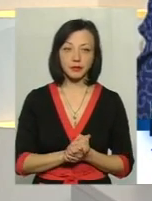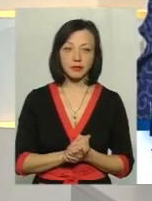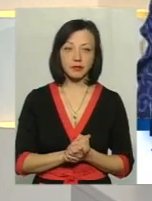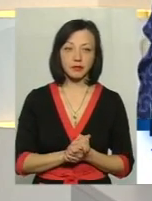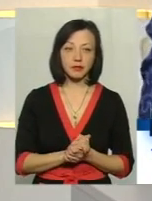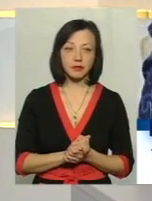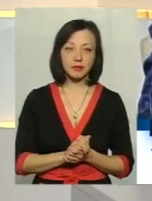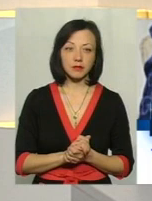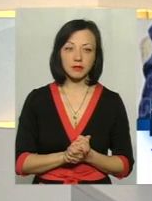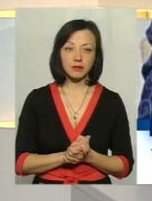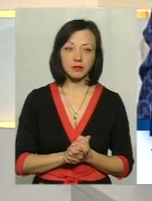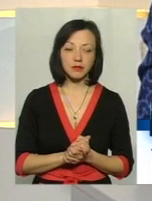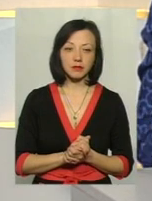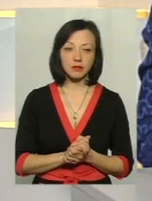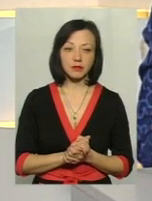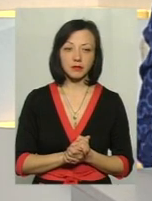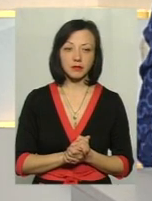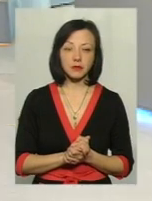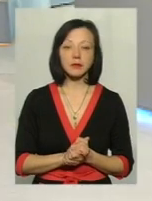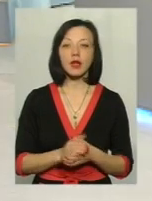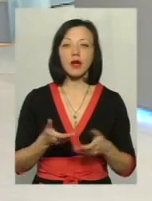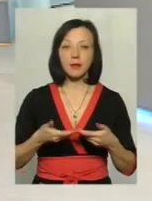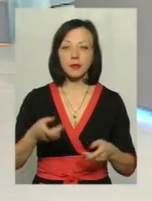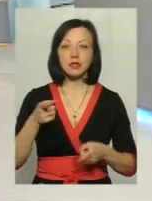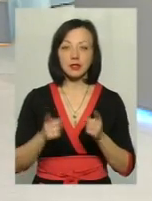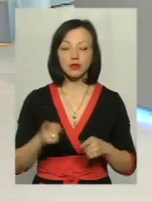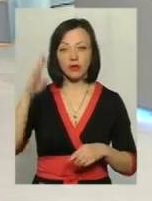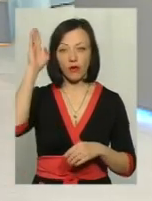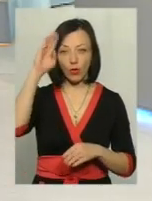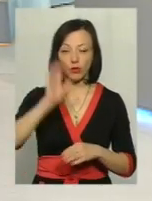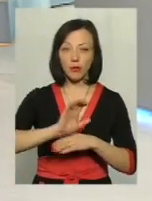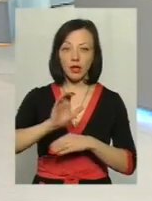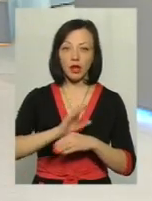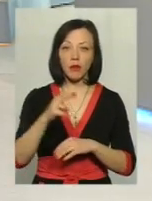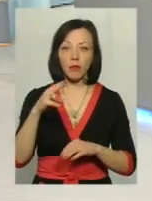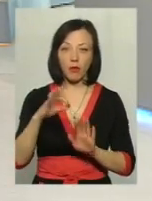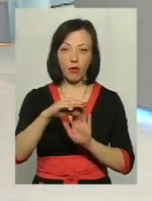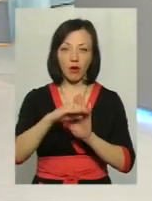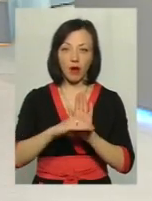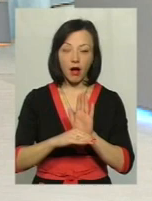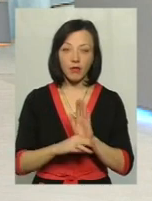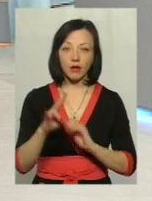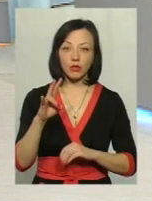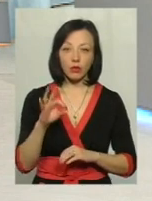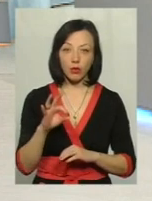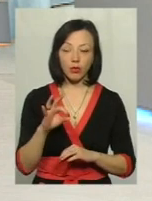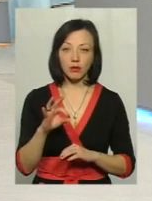Дякую за запитання. Ну, ми дійсно воду подаємо по графіку, але ми приміняємо коефіцієнти. У нас там,